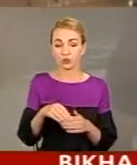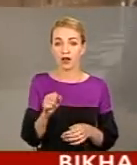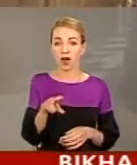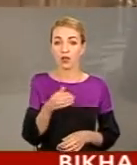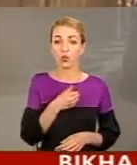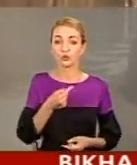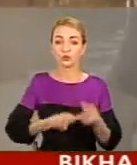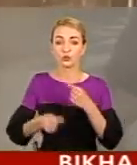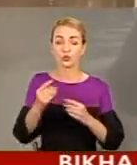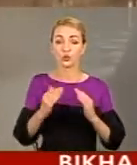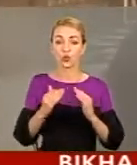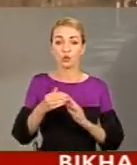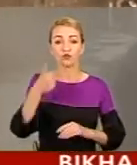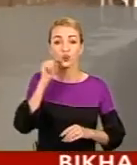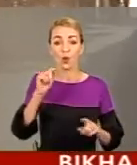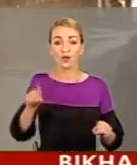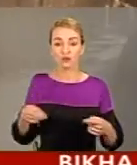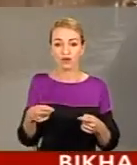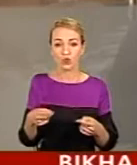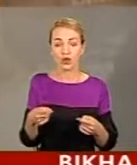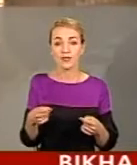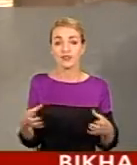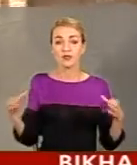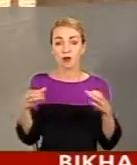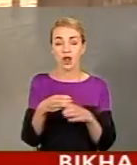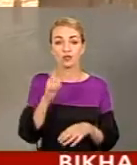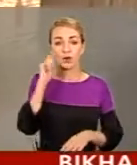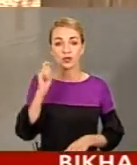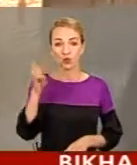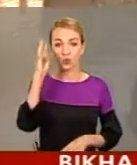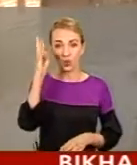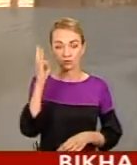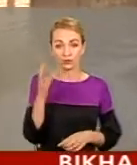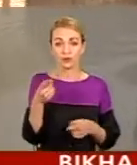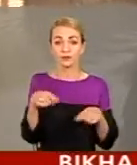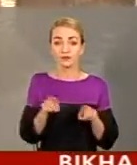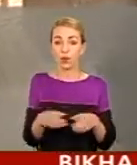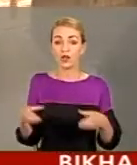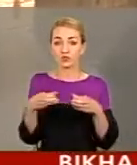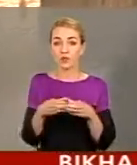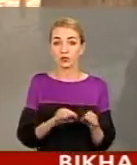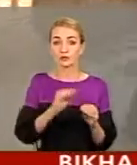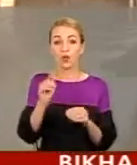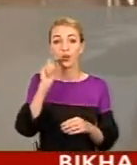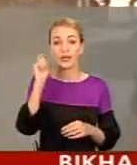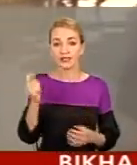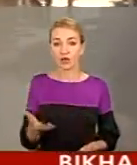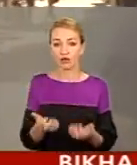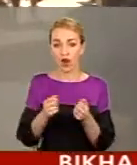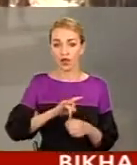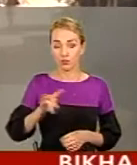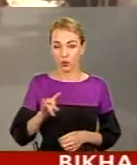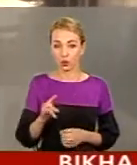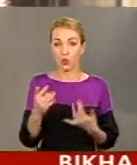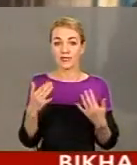повернутися додому, вчора організовано зібрали в українському консульстві, аби так само організовано посадити на український рятувальний борт. Втім,